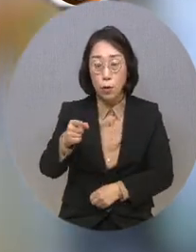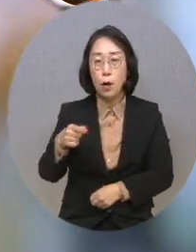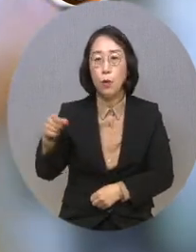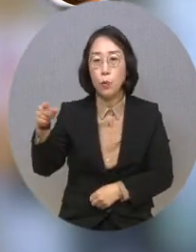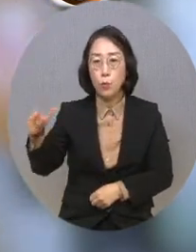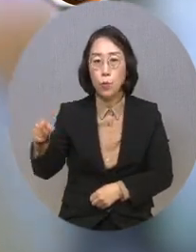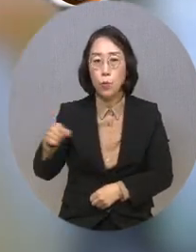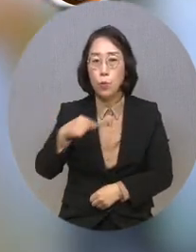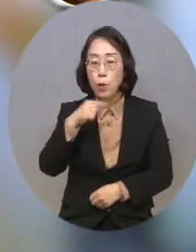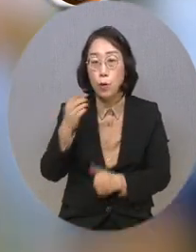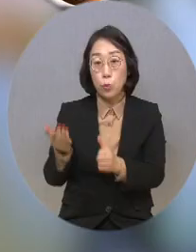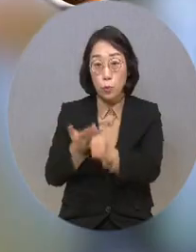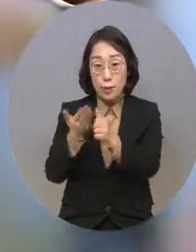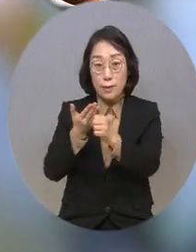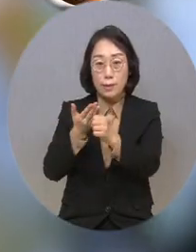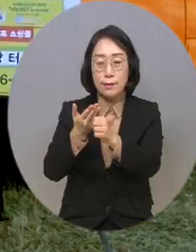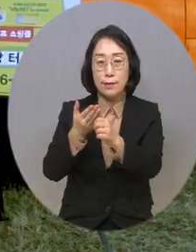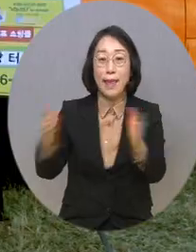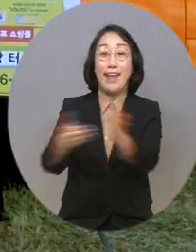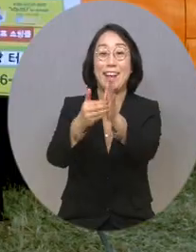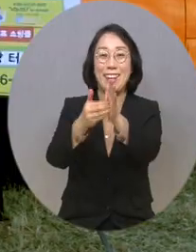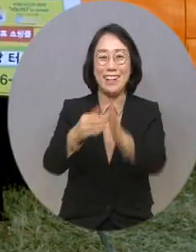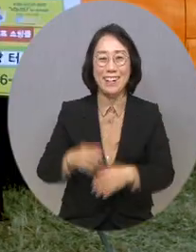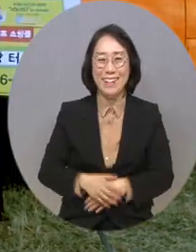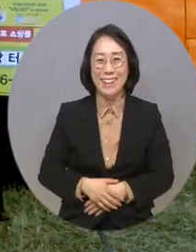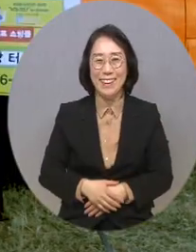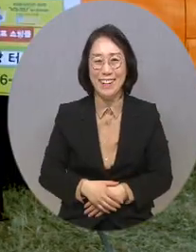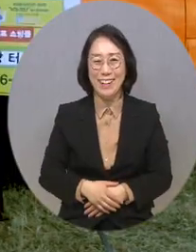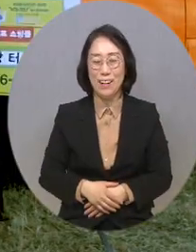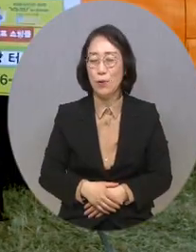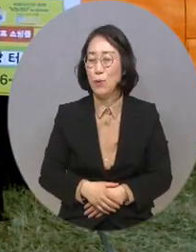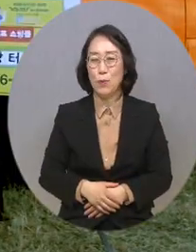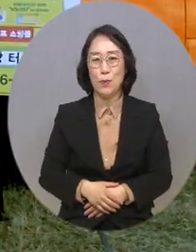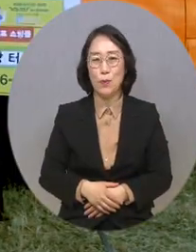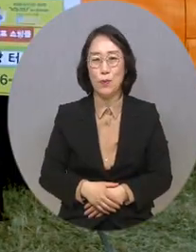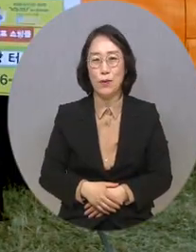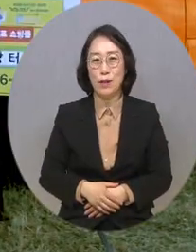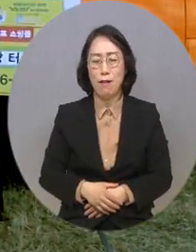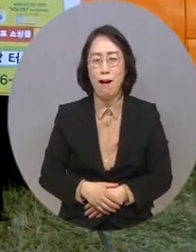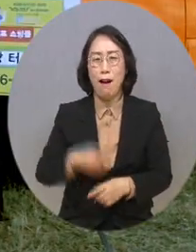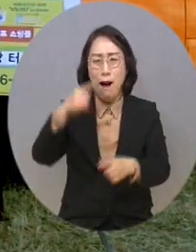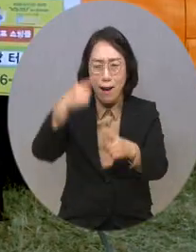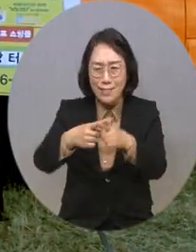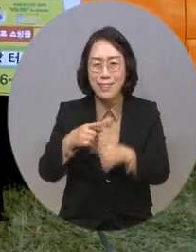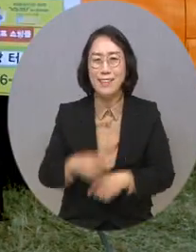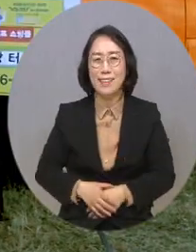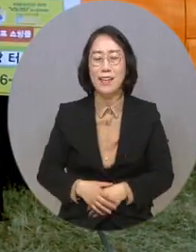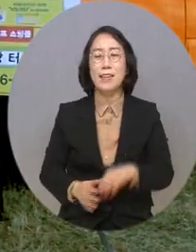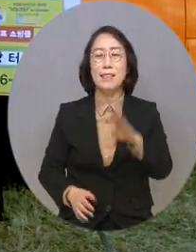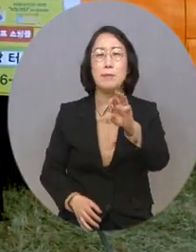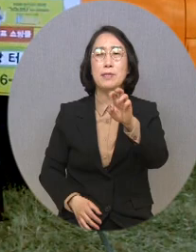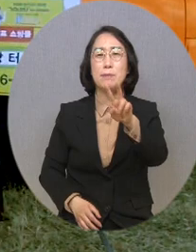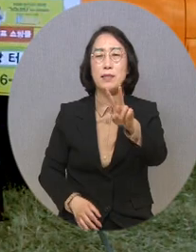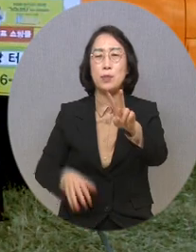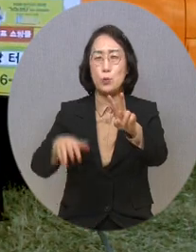그 다음에 딸기 농사 지은 거 가지고. 아, 끝났어, 끝났어. 아직 그랬는데. 32초. 32초나